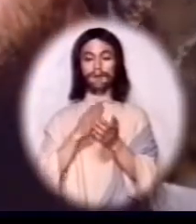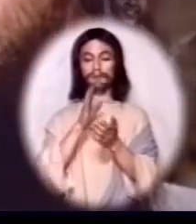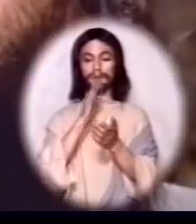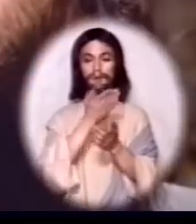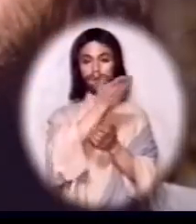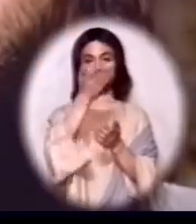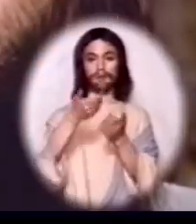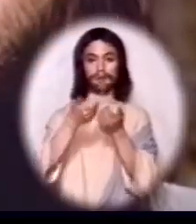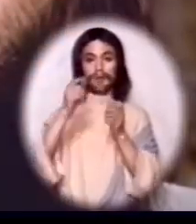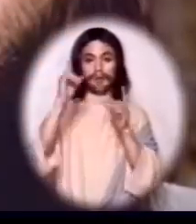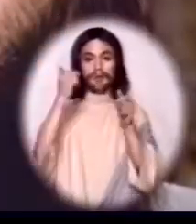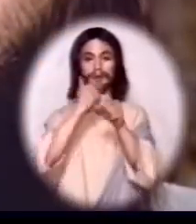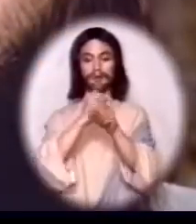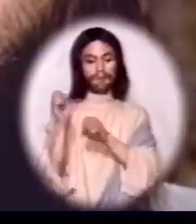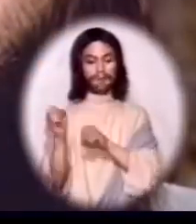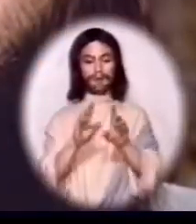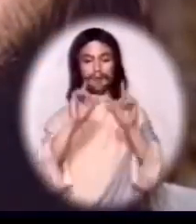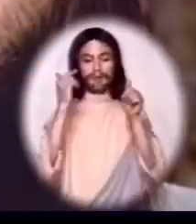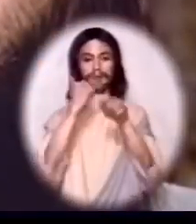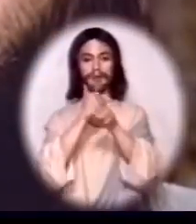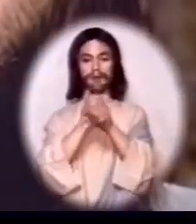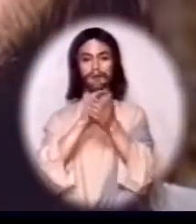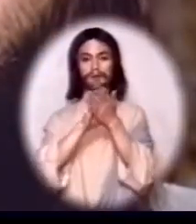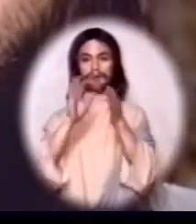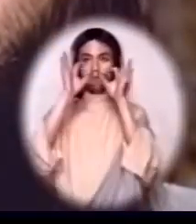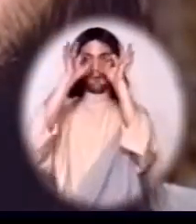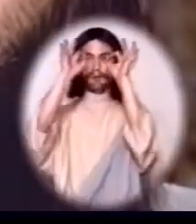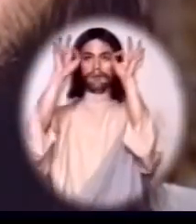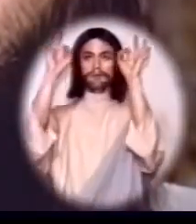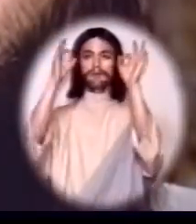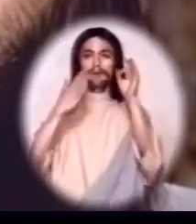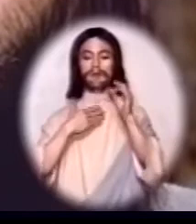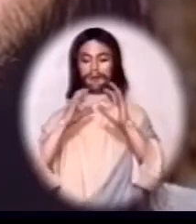내가 과연 너희를 떠나지 아니하고 버리지 아니하리라.